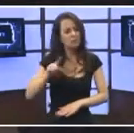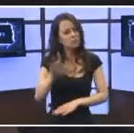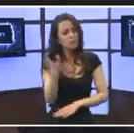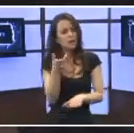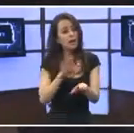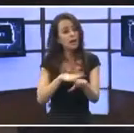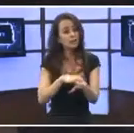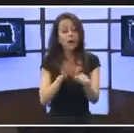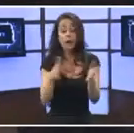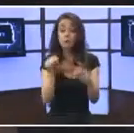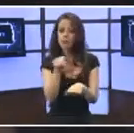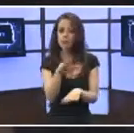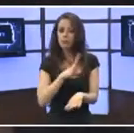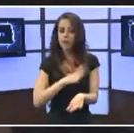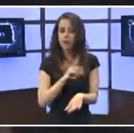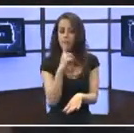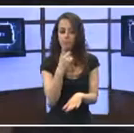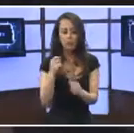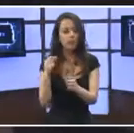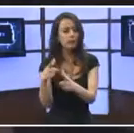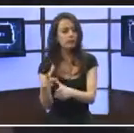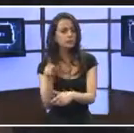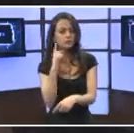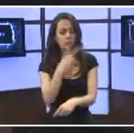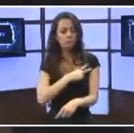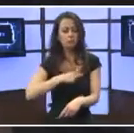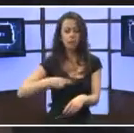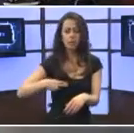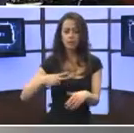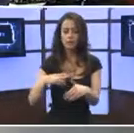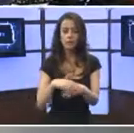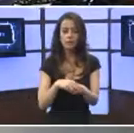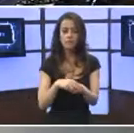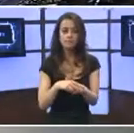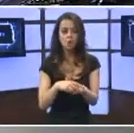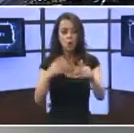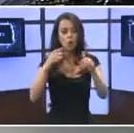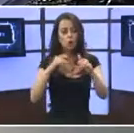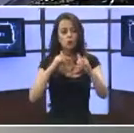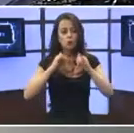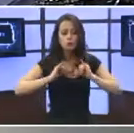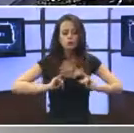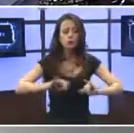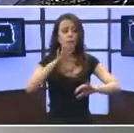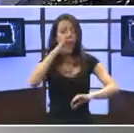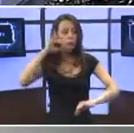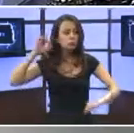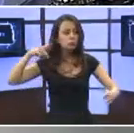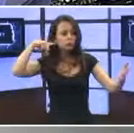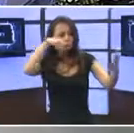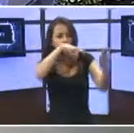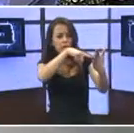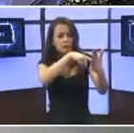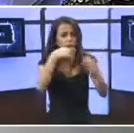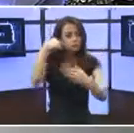musunuz? Eğer bir ilçede, bir belediyede huzur ve mutluluğu hedefliyorsa insanlar,